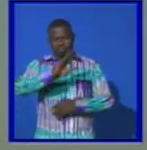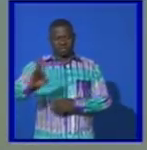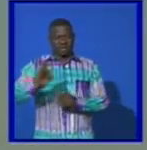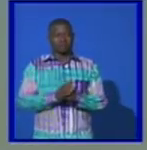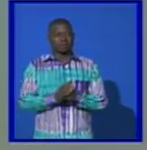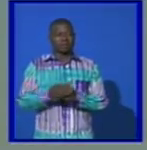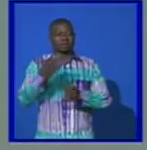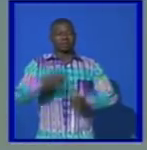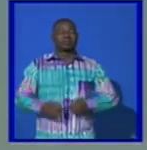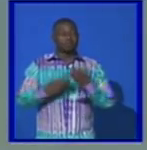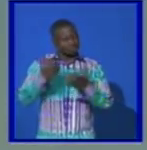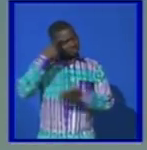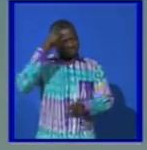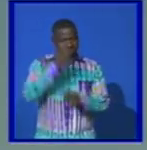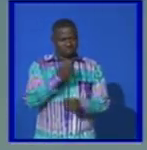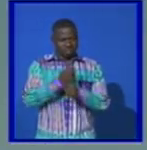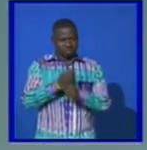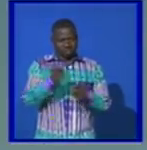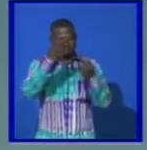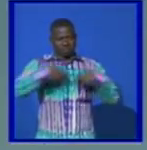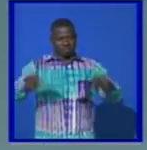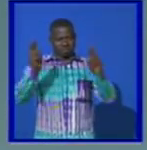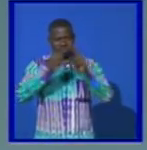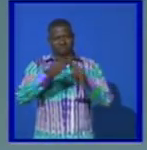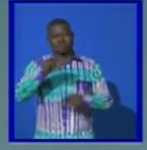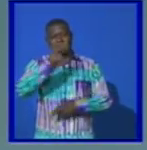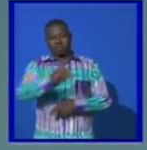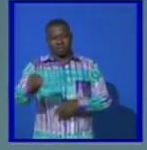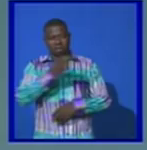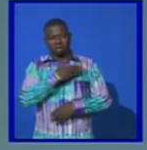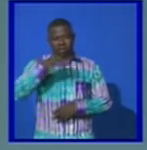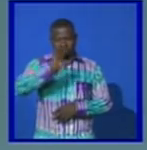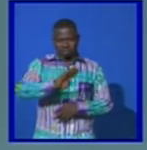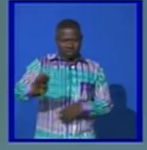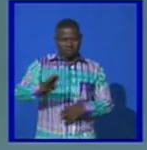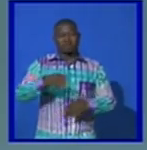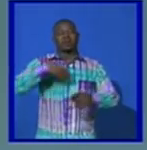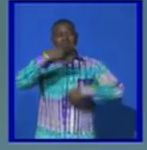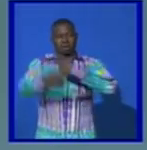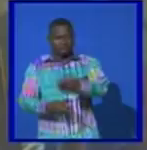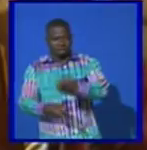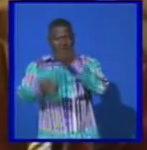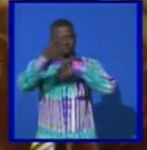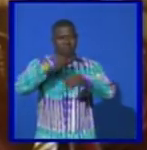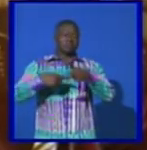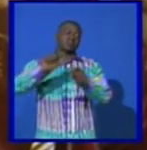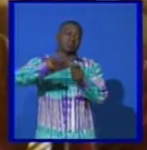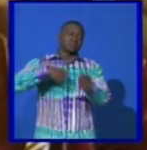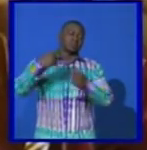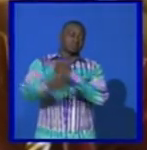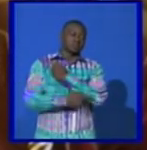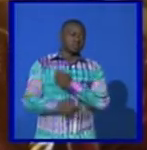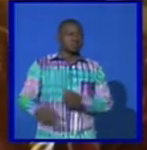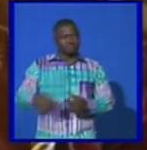pour mission de rallier Ouagadougou-Bobo Dioulasso, aller et retour chaque jour de la semaine.